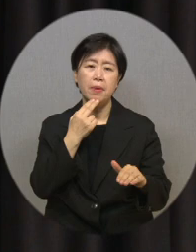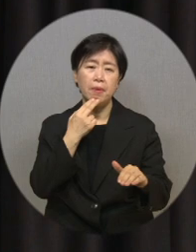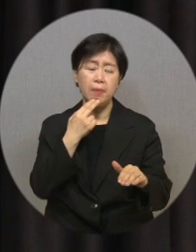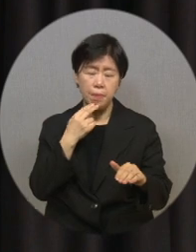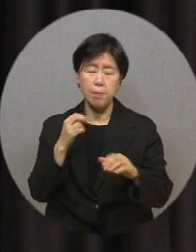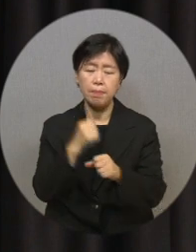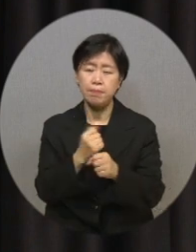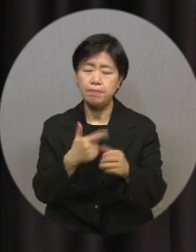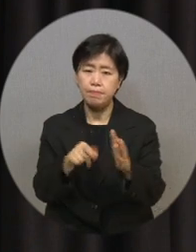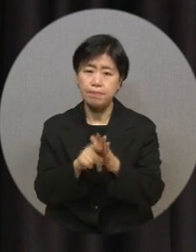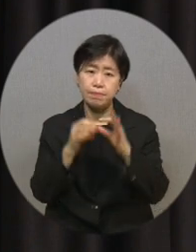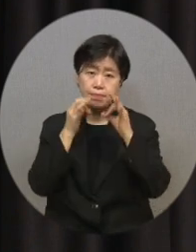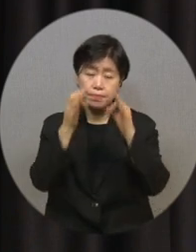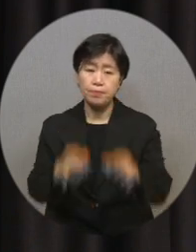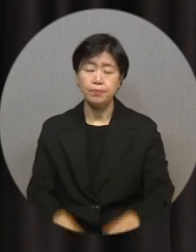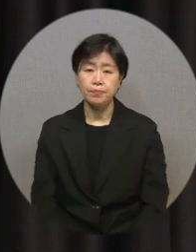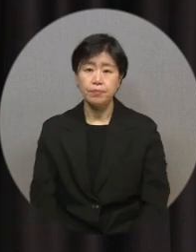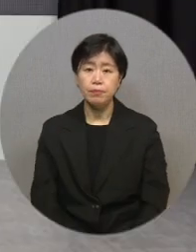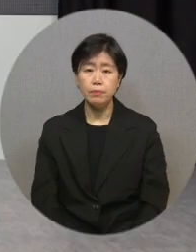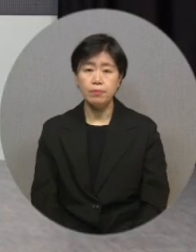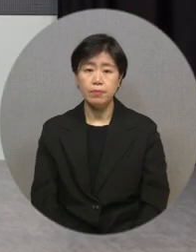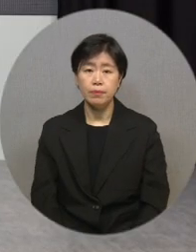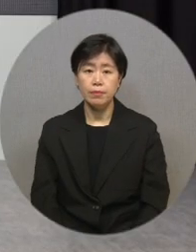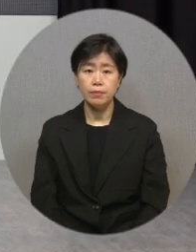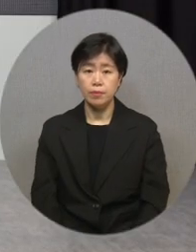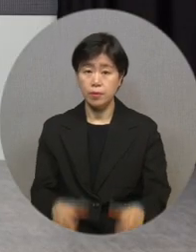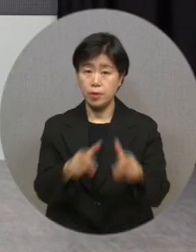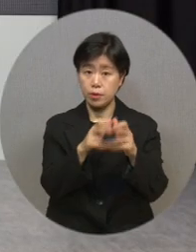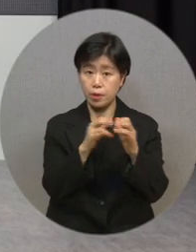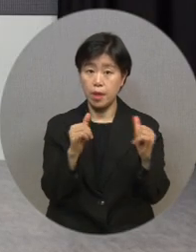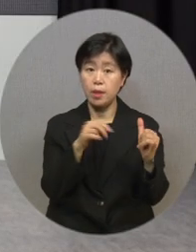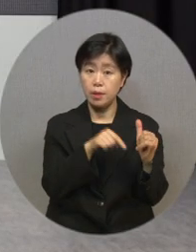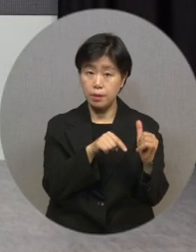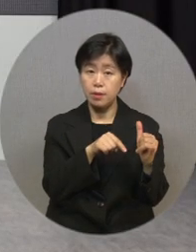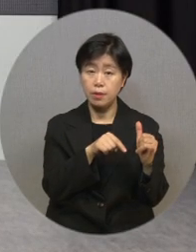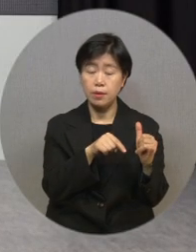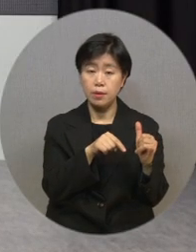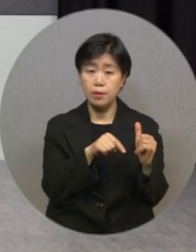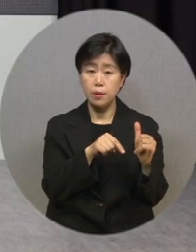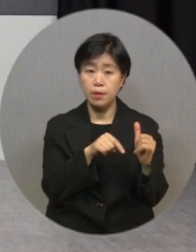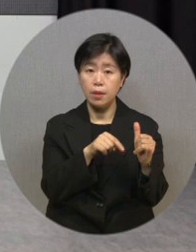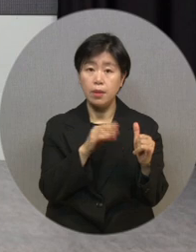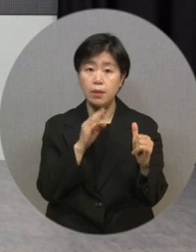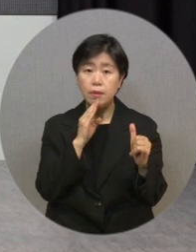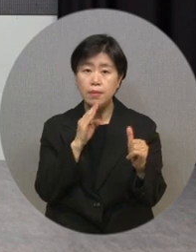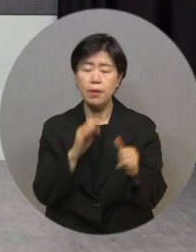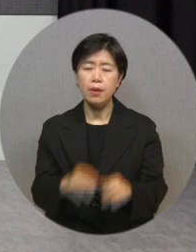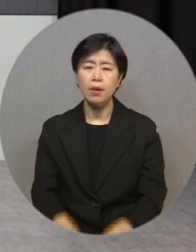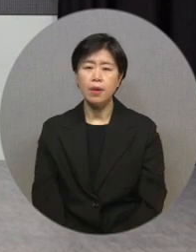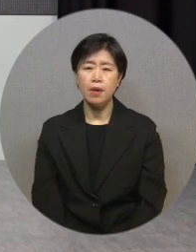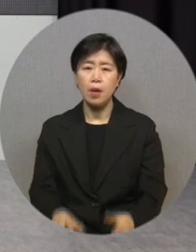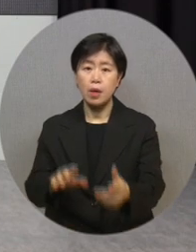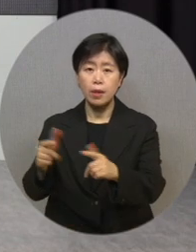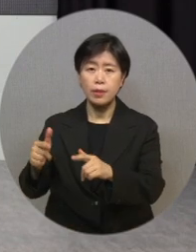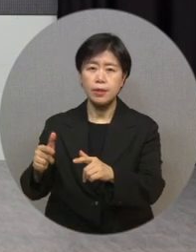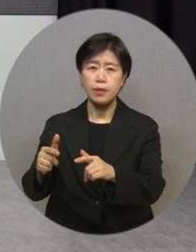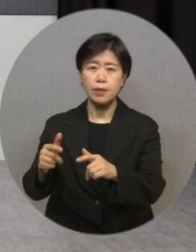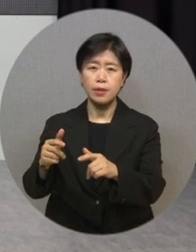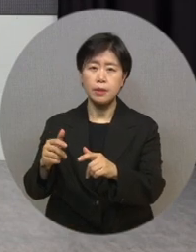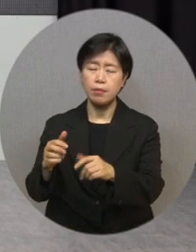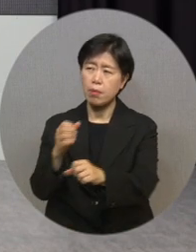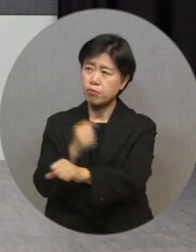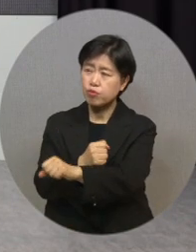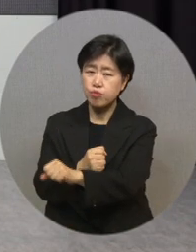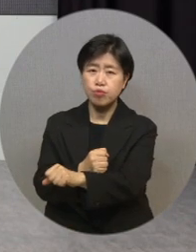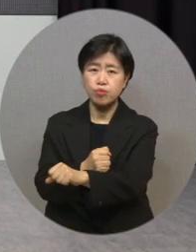실질적으로 지금 고용 공단도 계시지만 장애인들이 실질적으로 저쪽 경쟁 노동 시장으로 진입 못하시는 충중